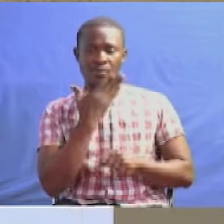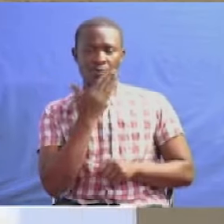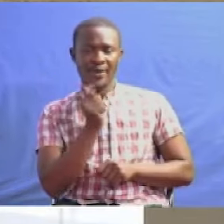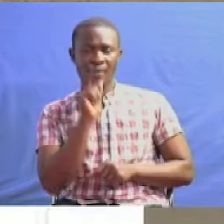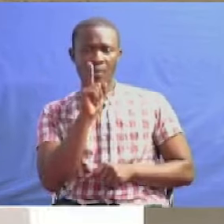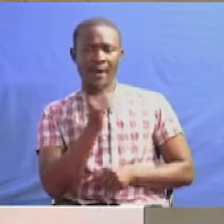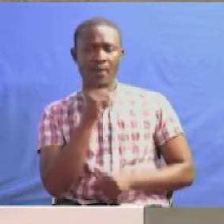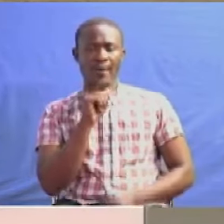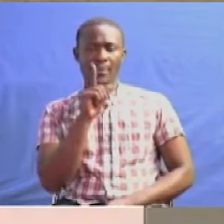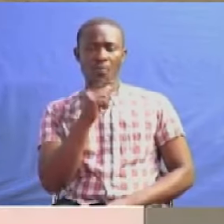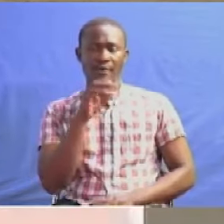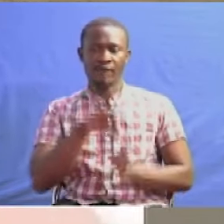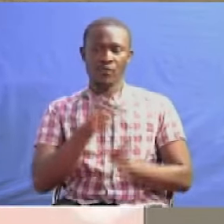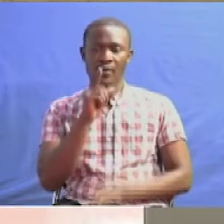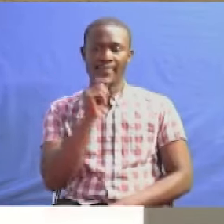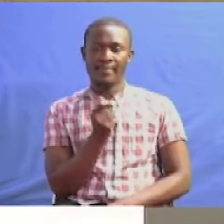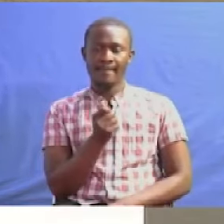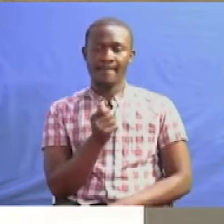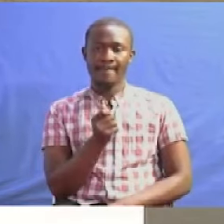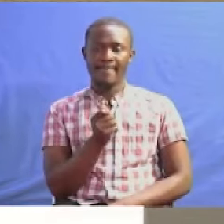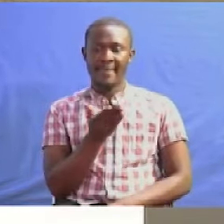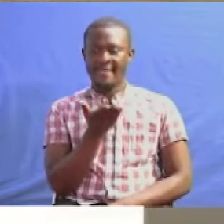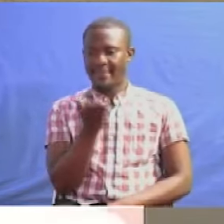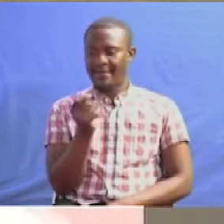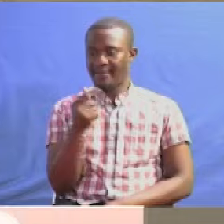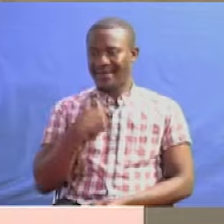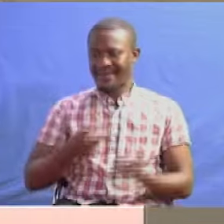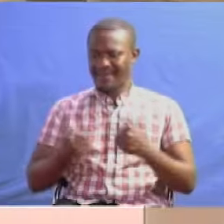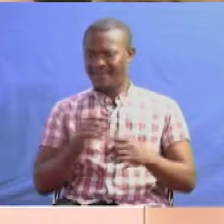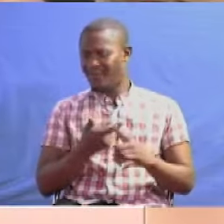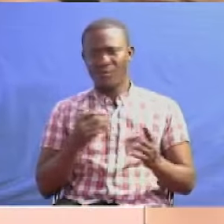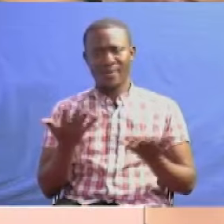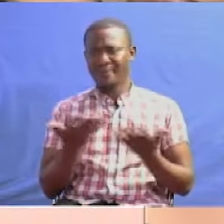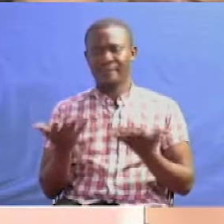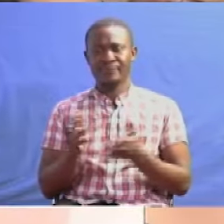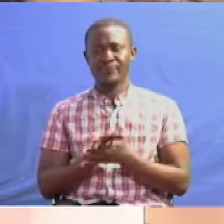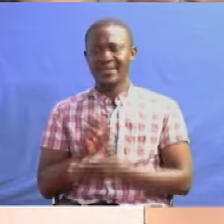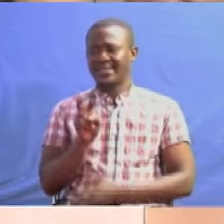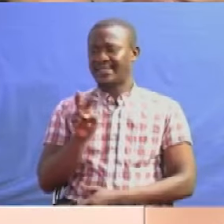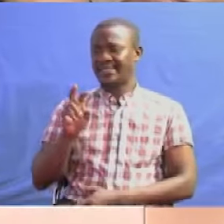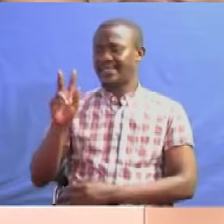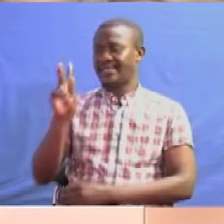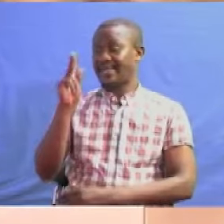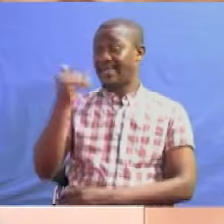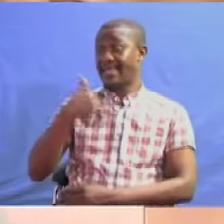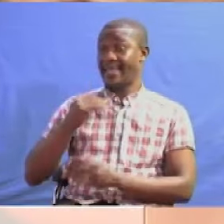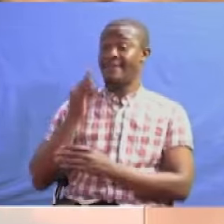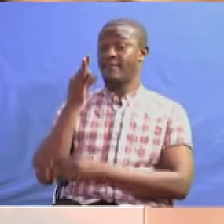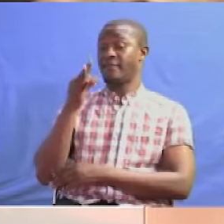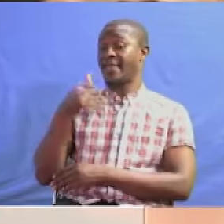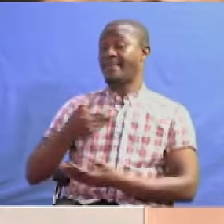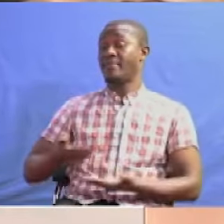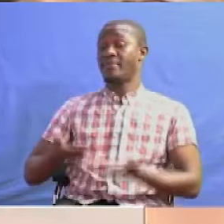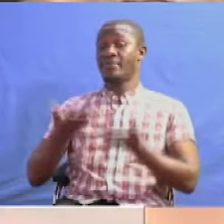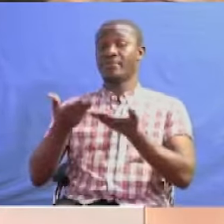one man, one vote, one shilling. Hii shilingi itatoka wapi? Tuangalie Kenya in the future. Hata mimi nafikiria kuleta